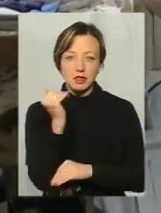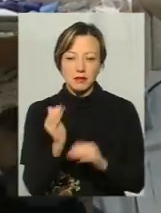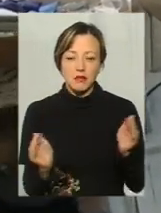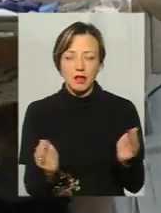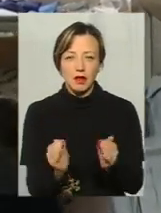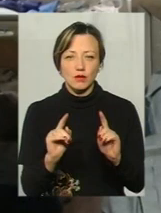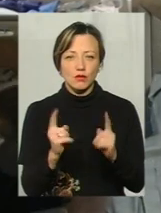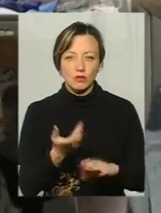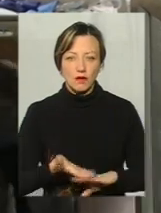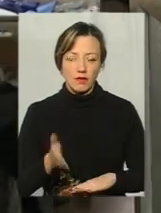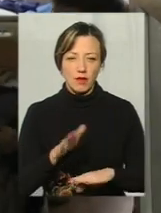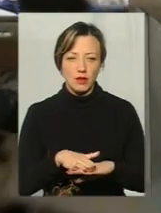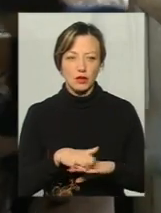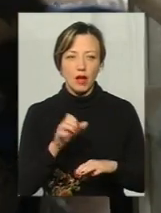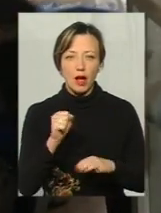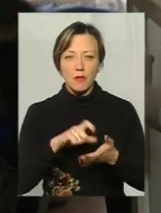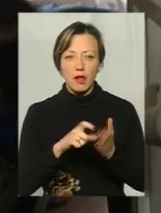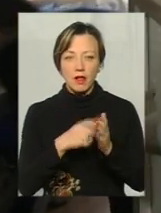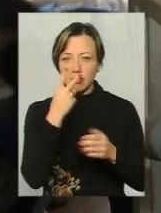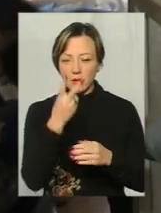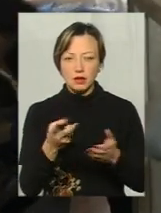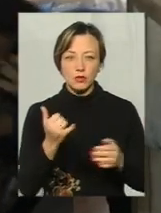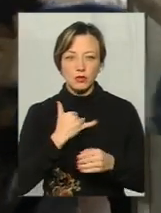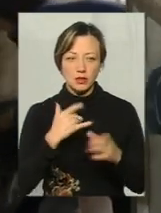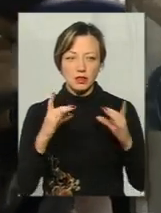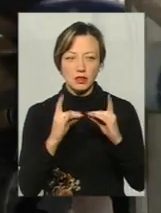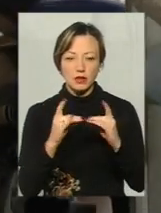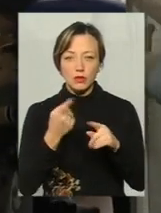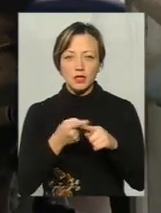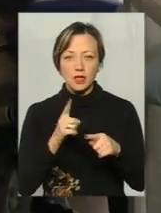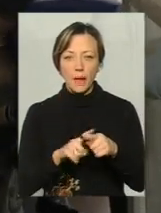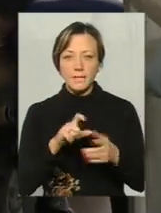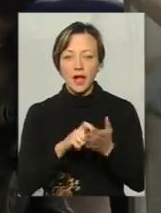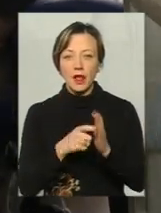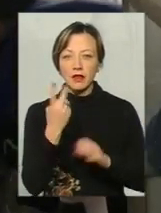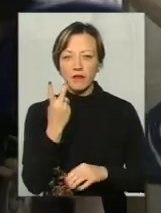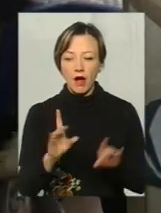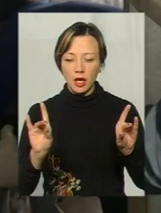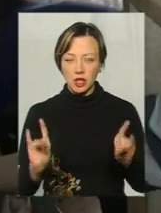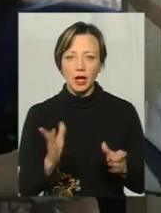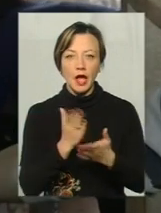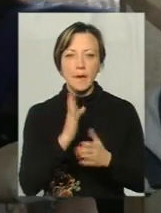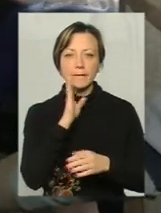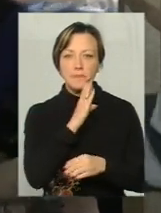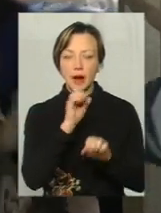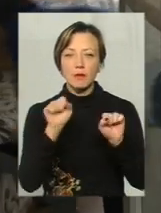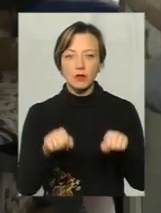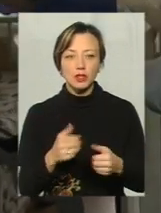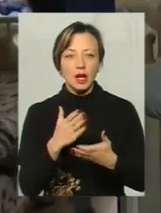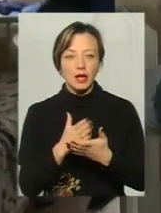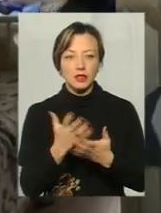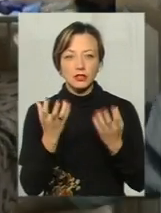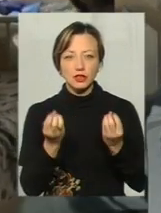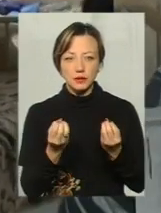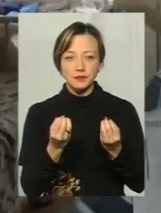маленьким діткам, дуже важко. А в палати, ви бачите, які в нас ліжка? Ото якщо в палаті два ліжка є, мами можуть, а є ж ще